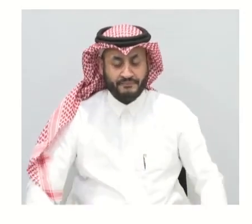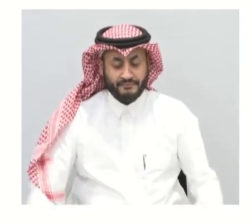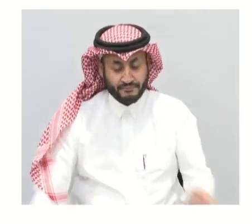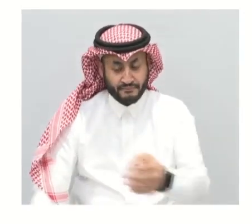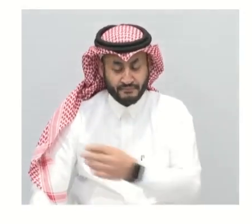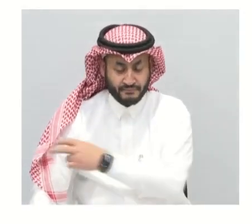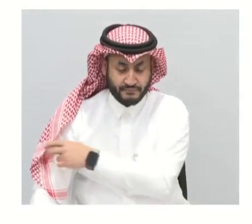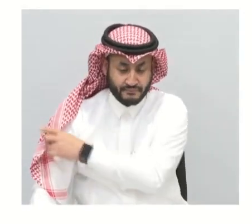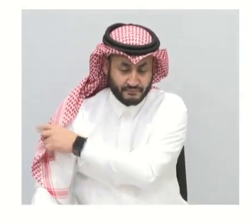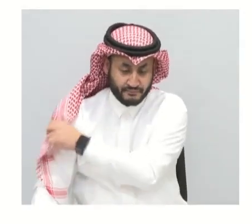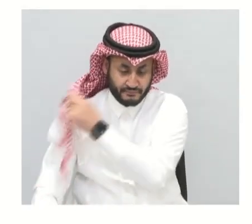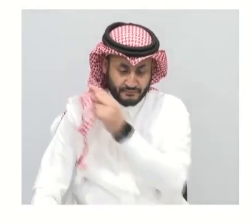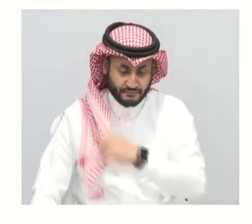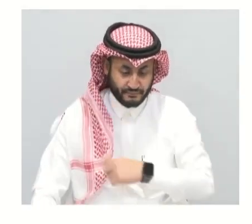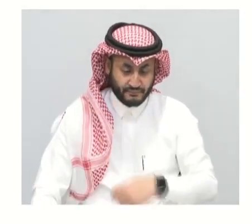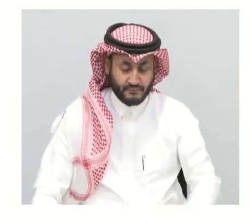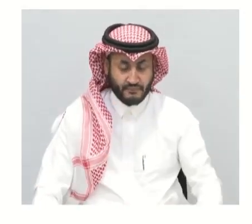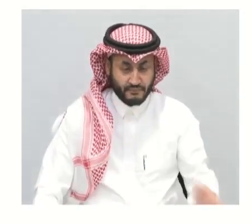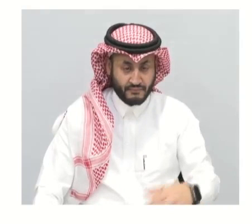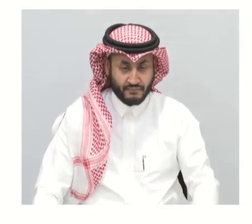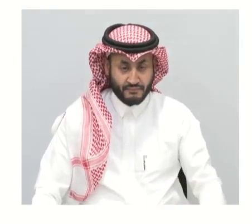السؤال التالي وهو السؤال الثامن